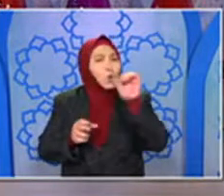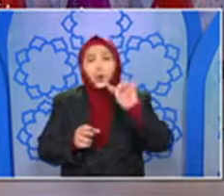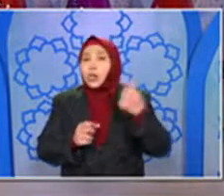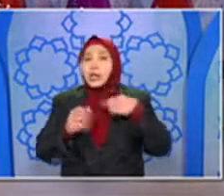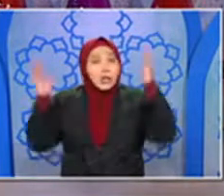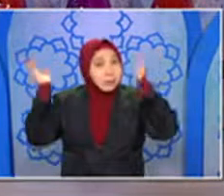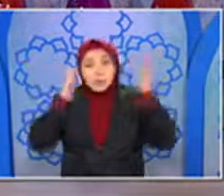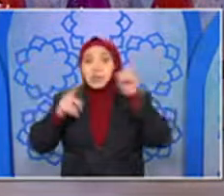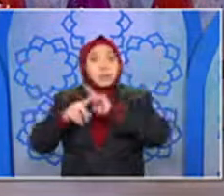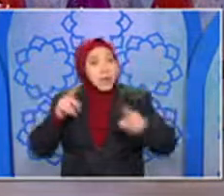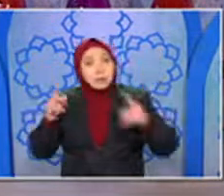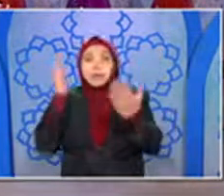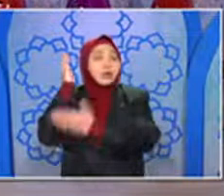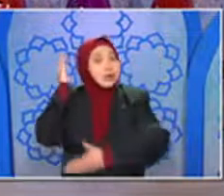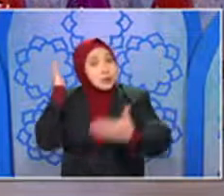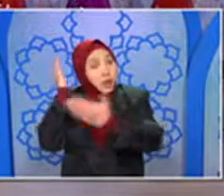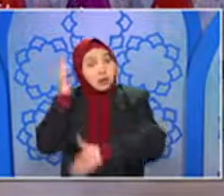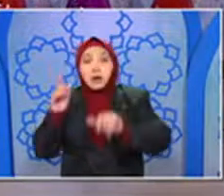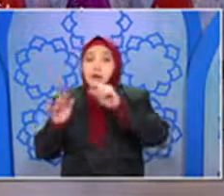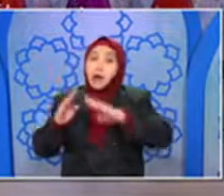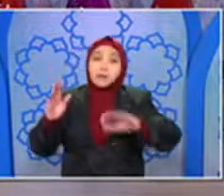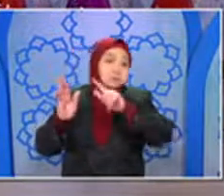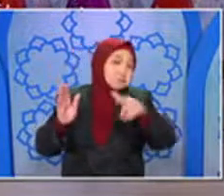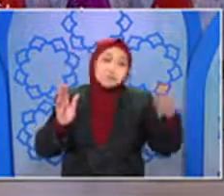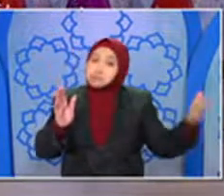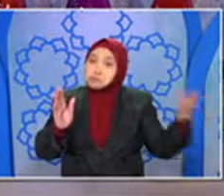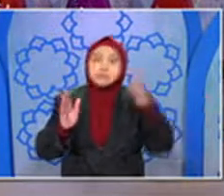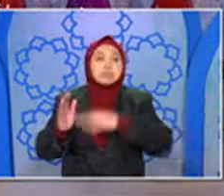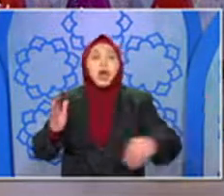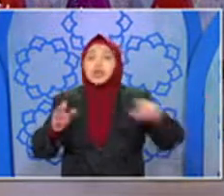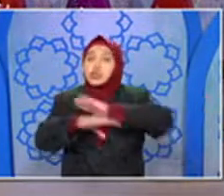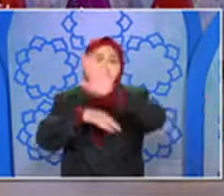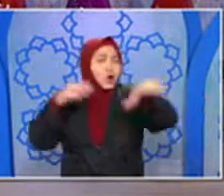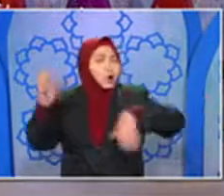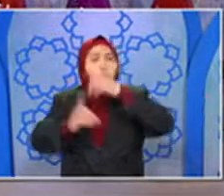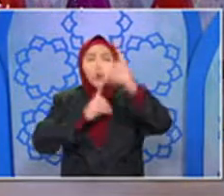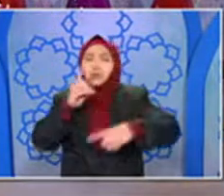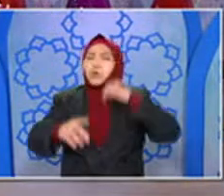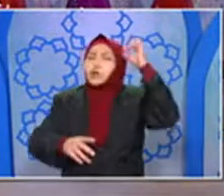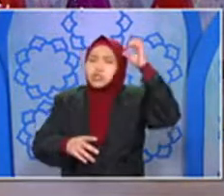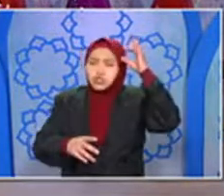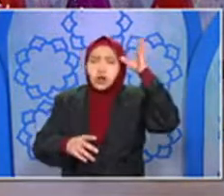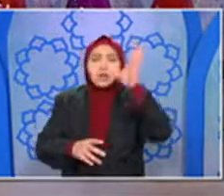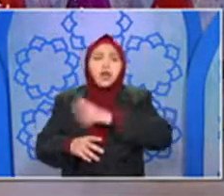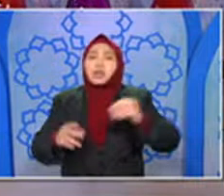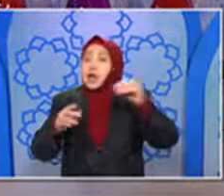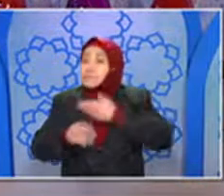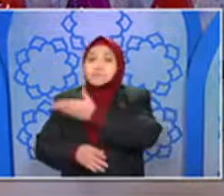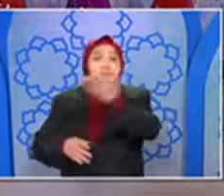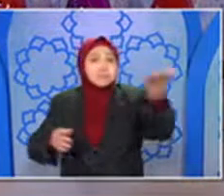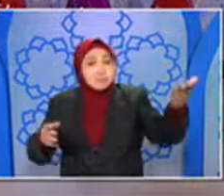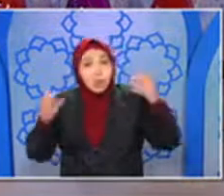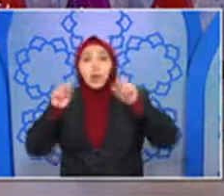Malaysia, malah di negara-negara jiran dan juga di seluruh dunia insya-Allah. Dan anda juga